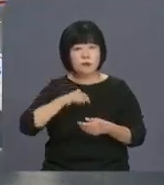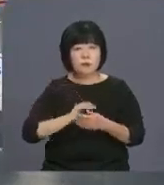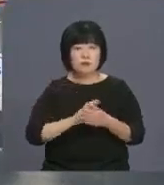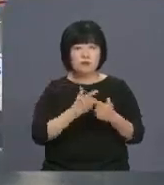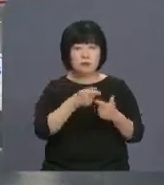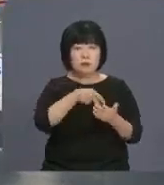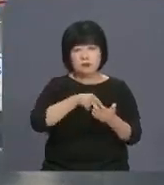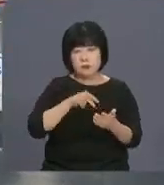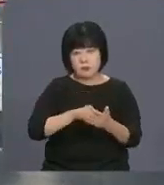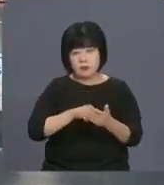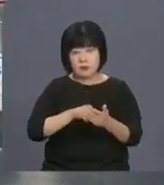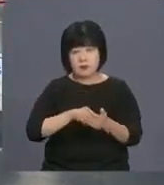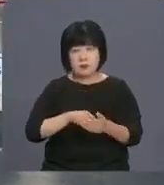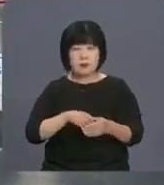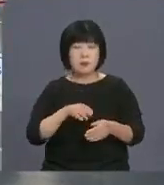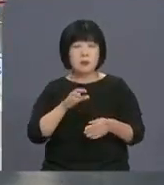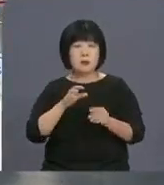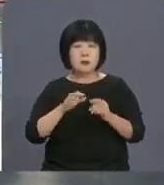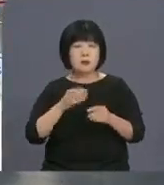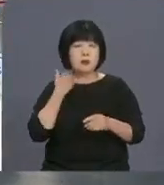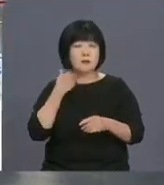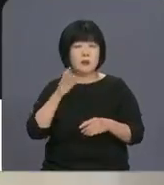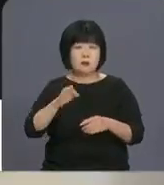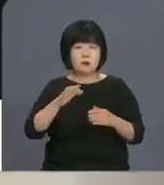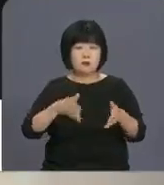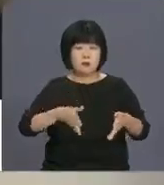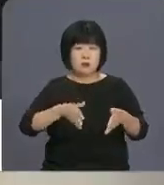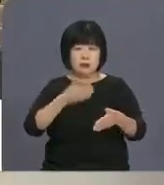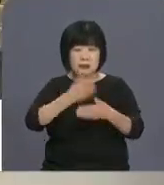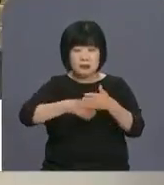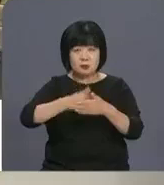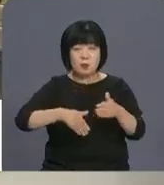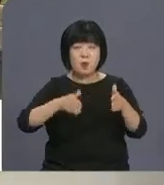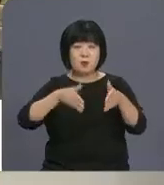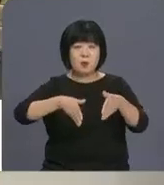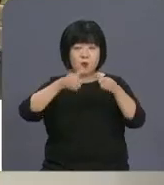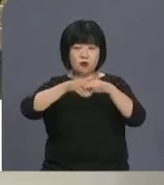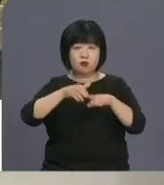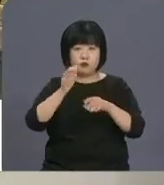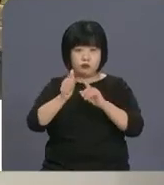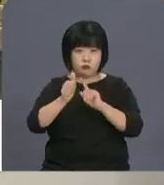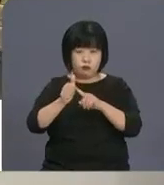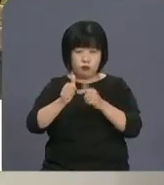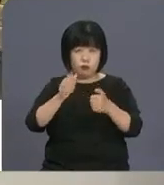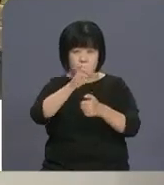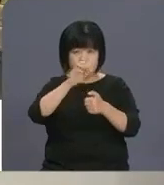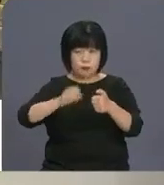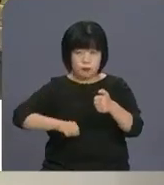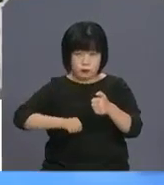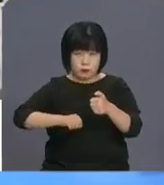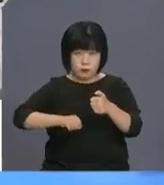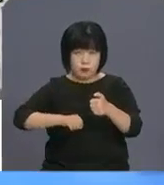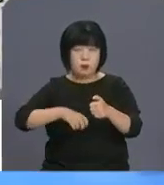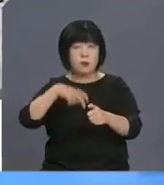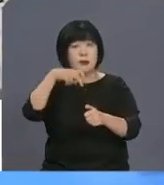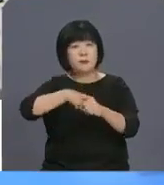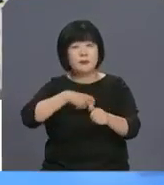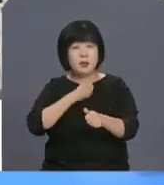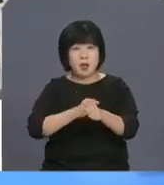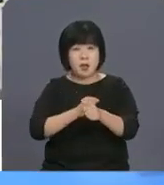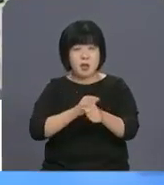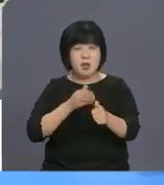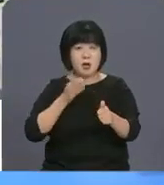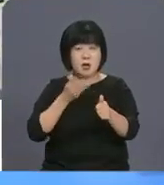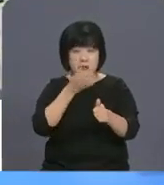부산시는 가게 임대료를 깎아준 건물주의 재산세를 50% 감면해주는 소상공인 지원책을 내놨지만 혜택받는